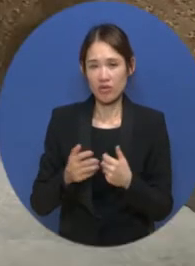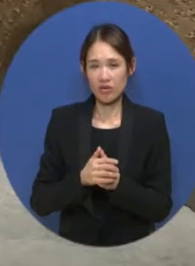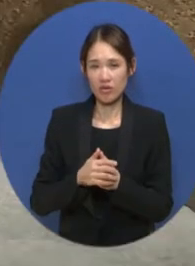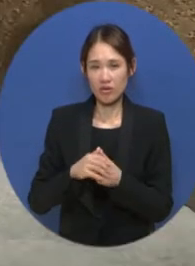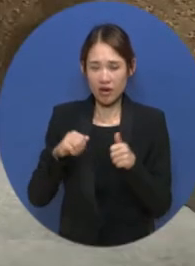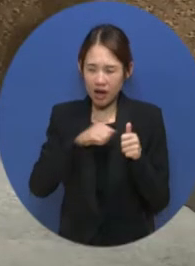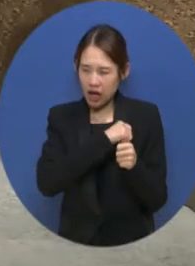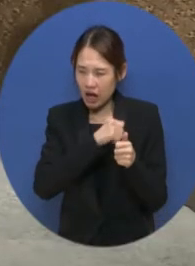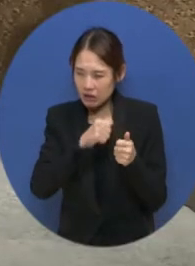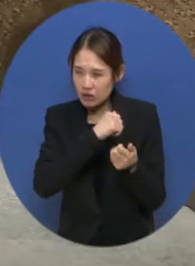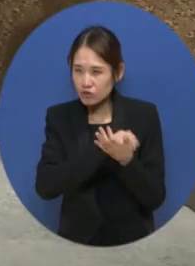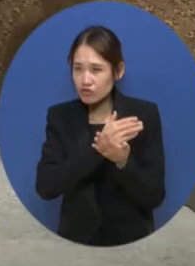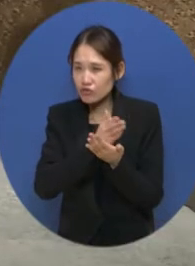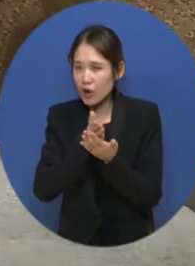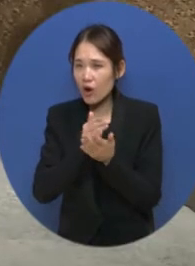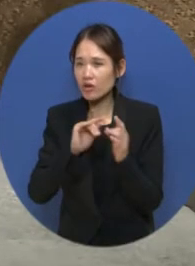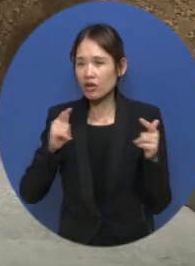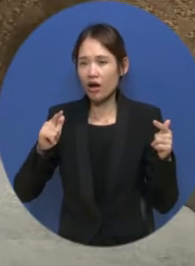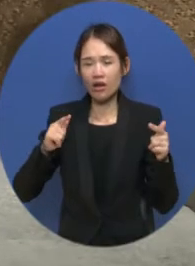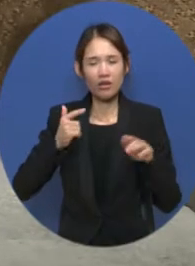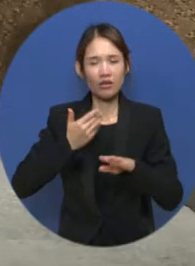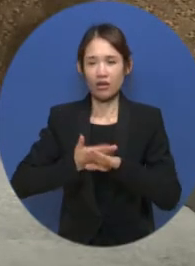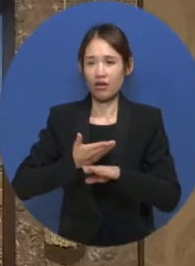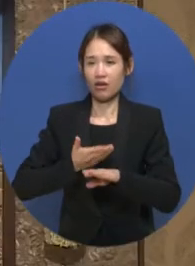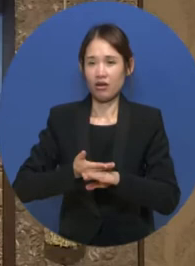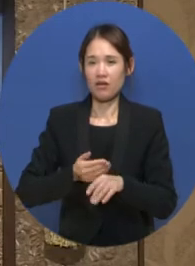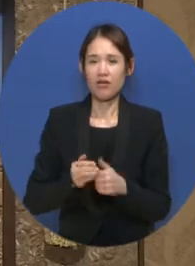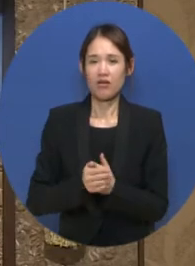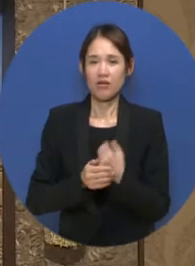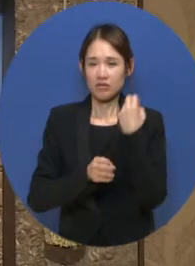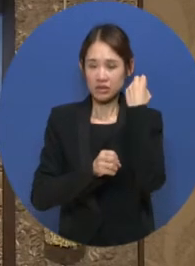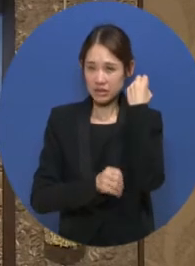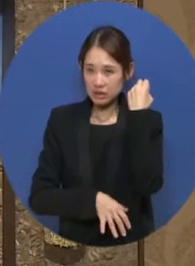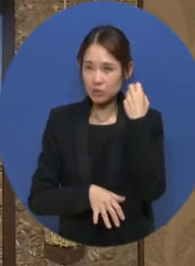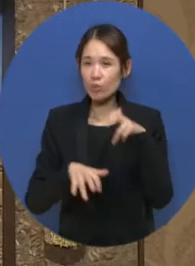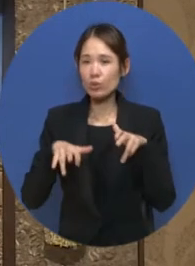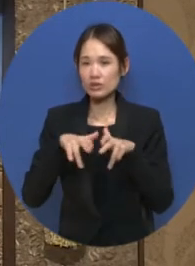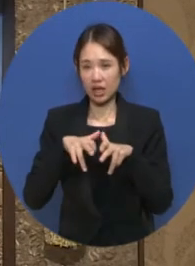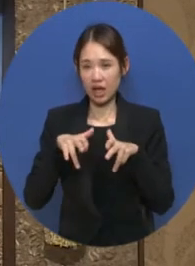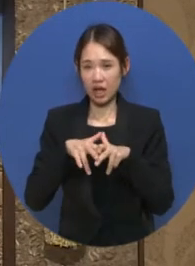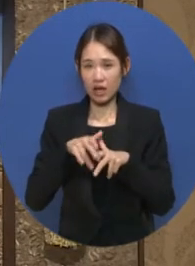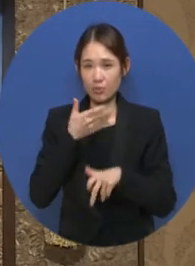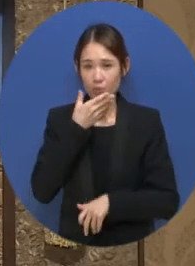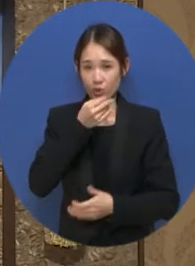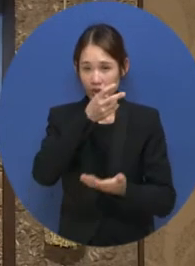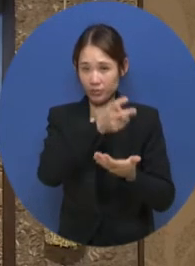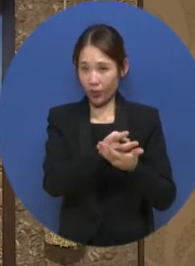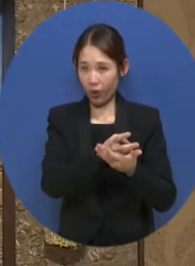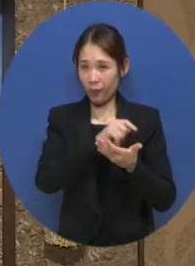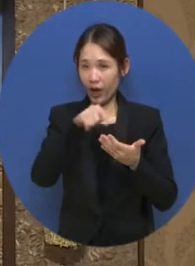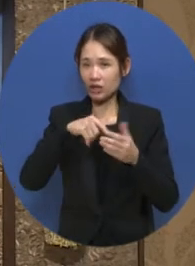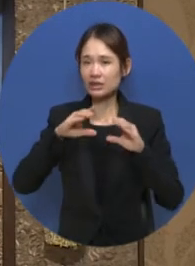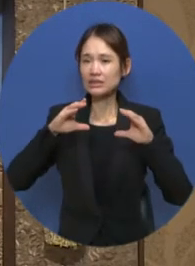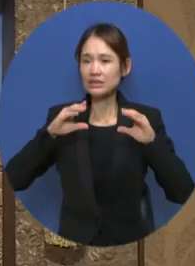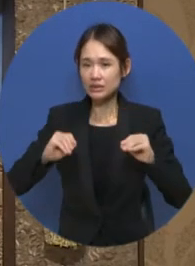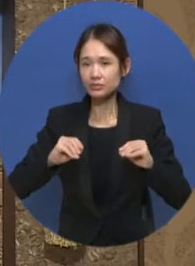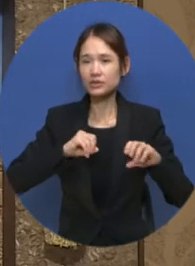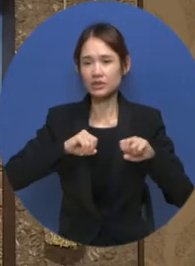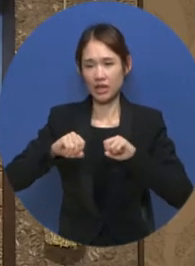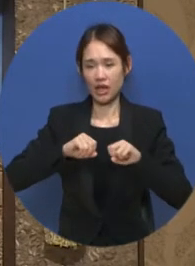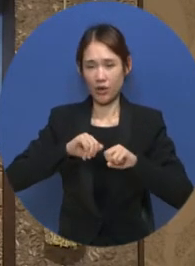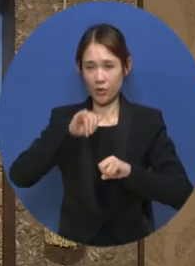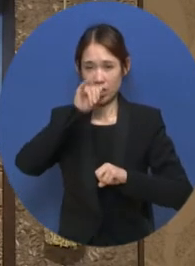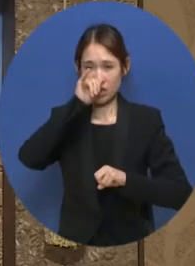유형에 따라서 처벌을 좀 되게 달라질 수 있는데요 예 기본적으로는 장애인복지법 에는 이제 금 시행 이라고 하는 것이 있습니다